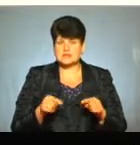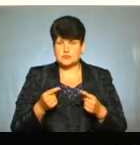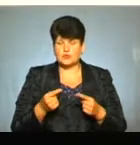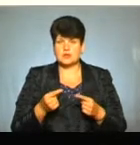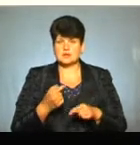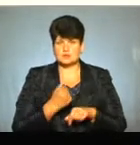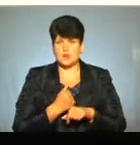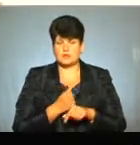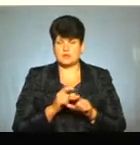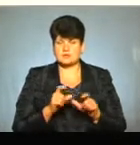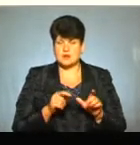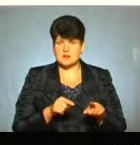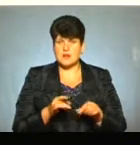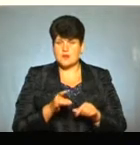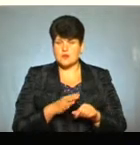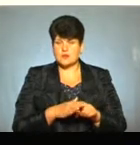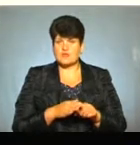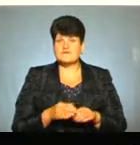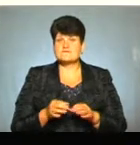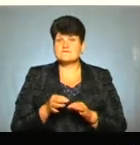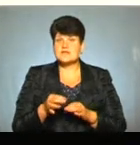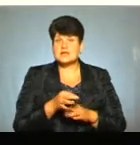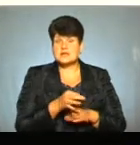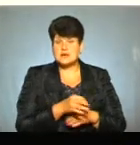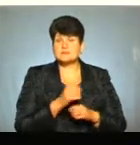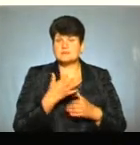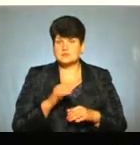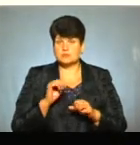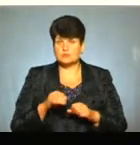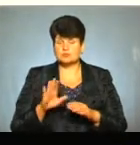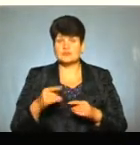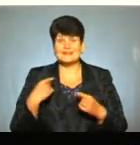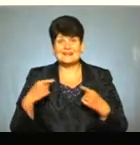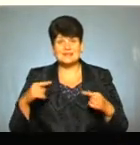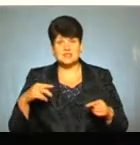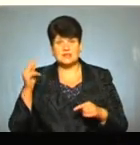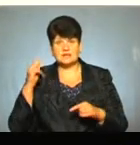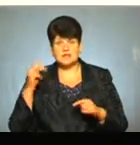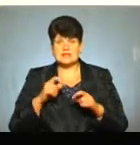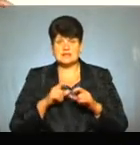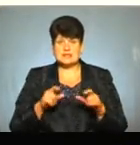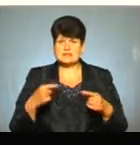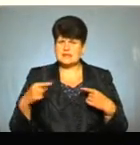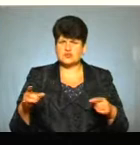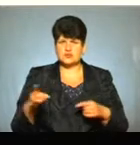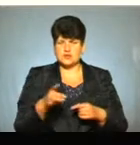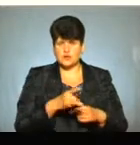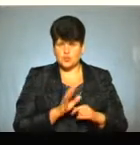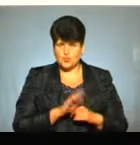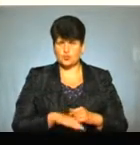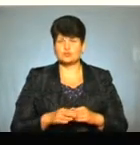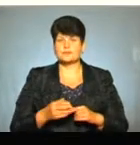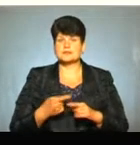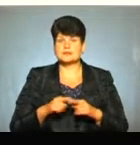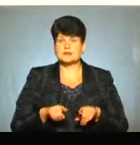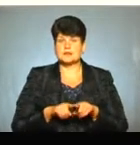створюється опорний заклад, чи того району. Філіями можуть уже бути інші навчальні заклади з іншого району, з іншої громади.